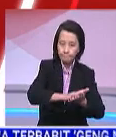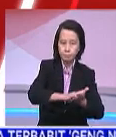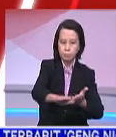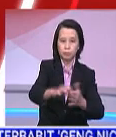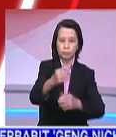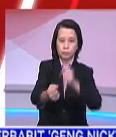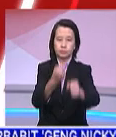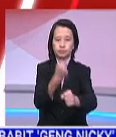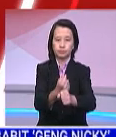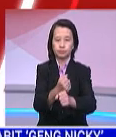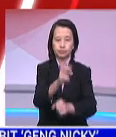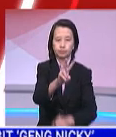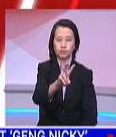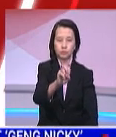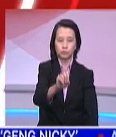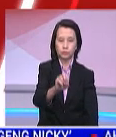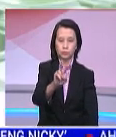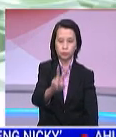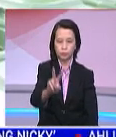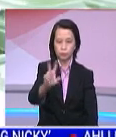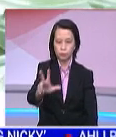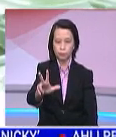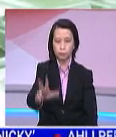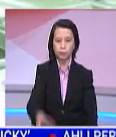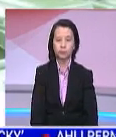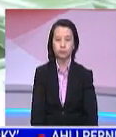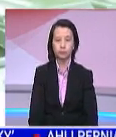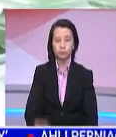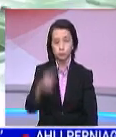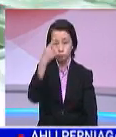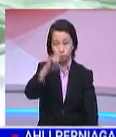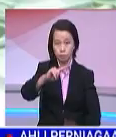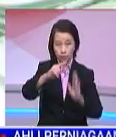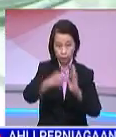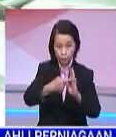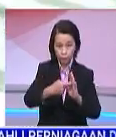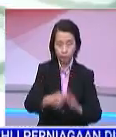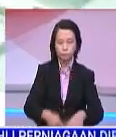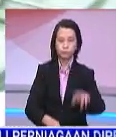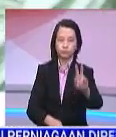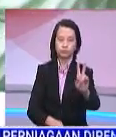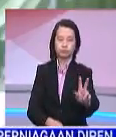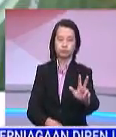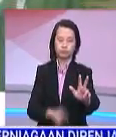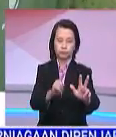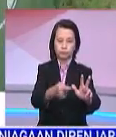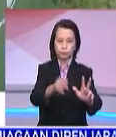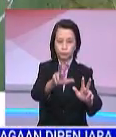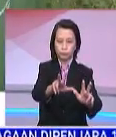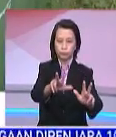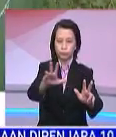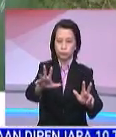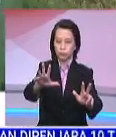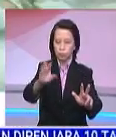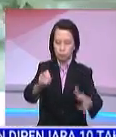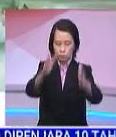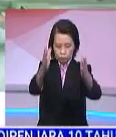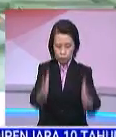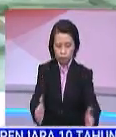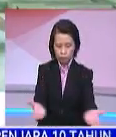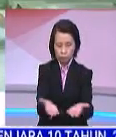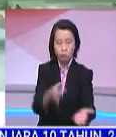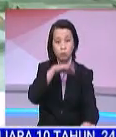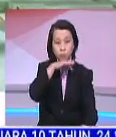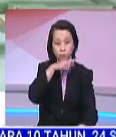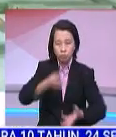menjelang tahun 2020 tiga untuk permulaan sebanyak 3350 tong sampah